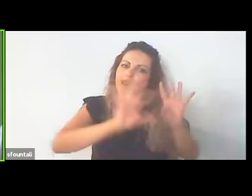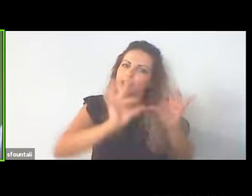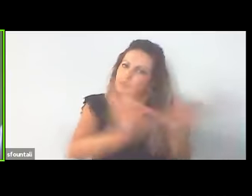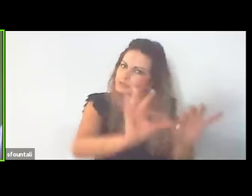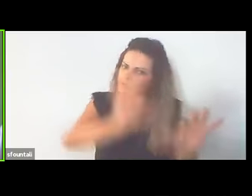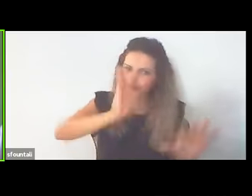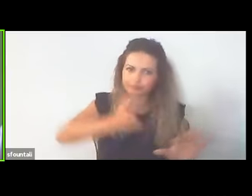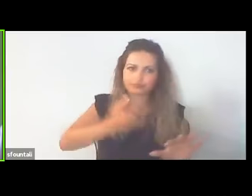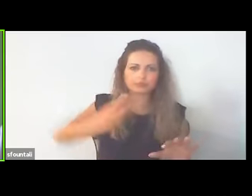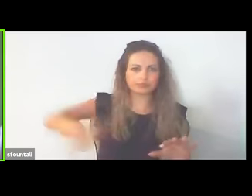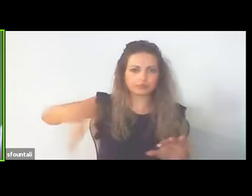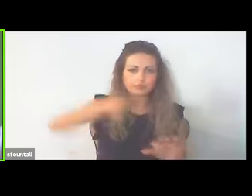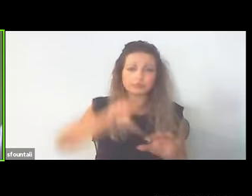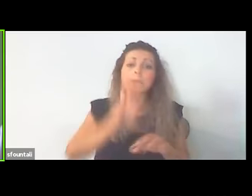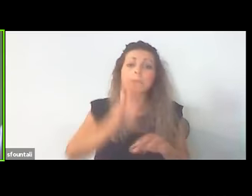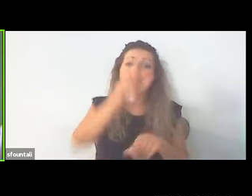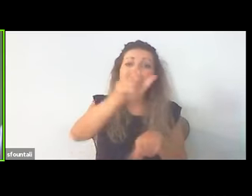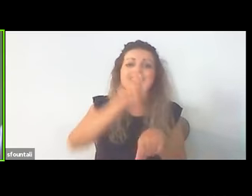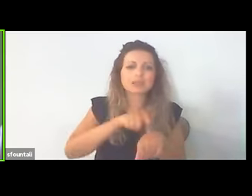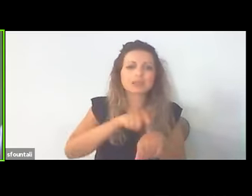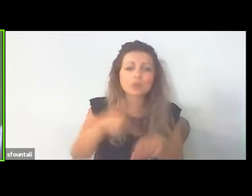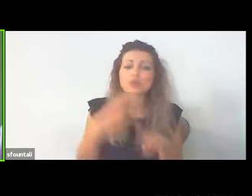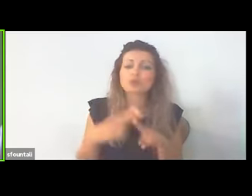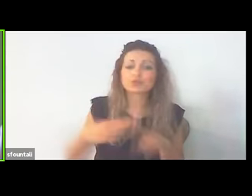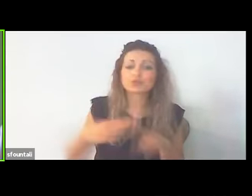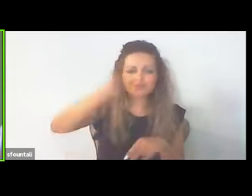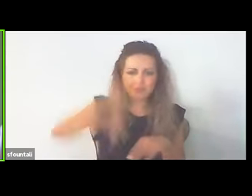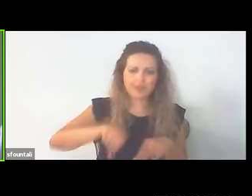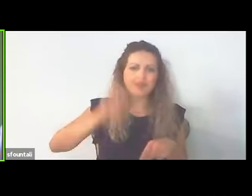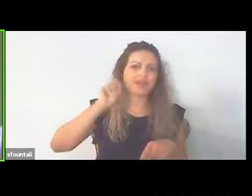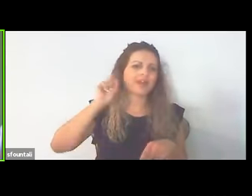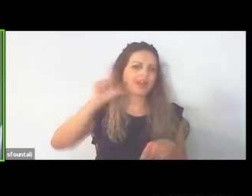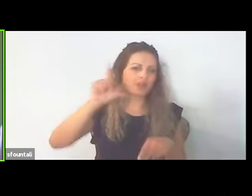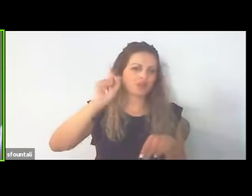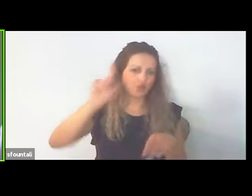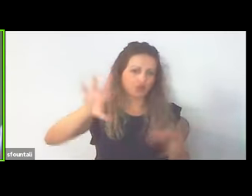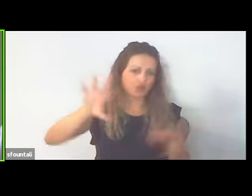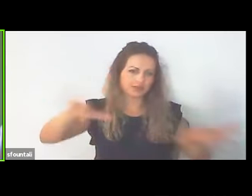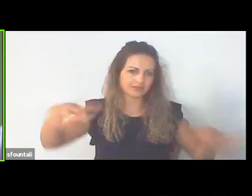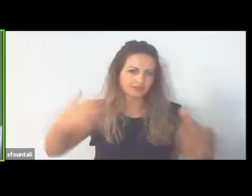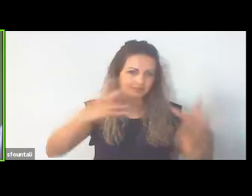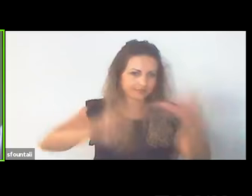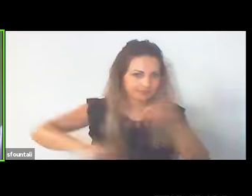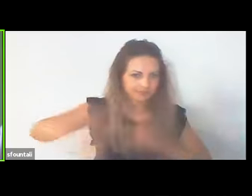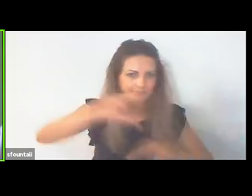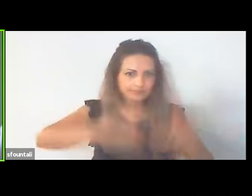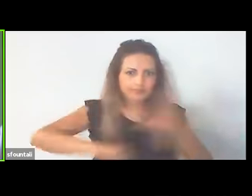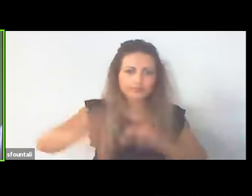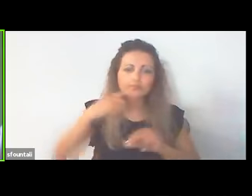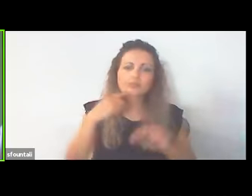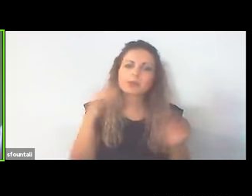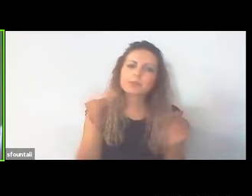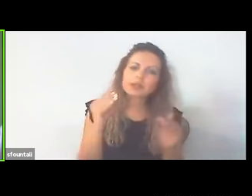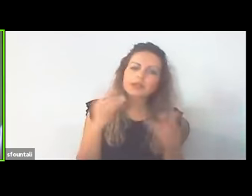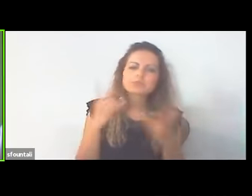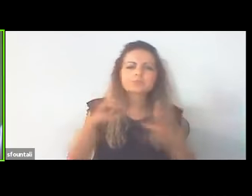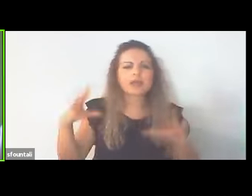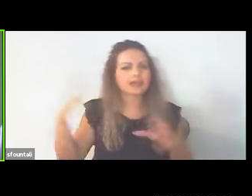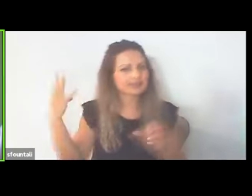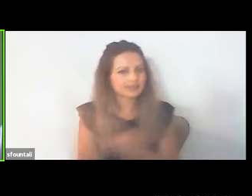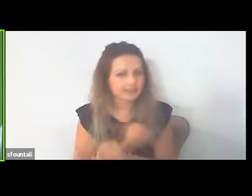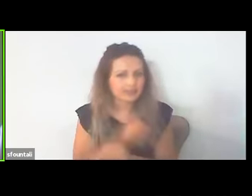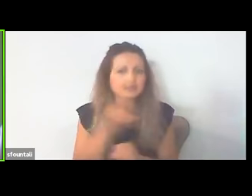αυτό που γίνεται σήμερα, το να καταφέρνουμε να μιλάμε για αυτές τις μικρές και μεγάλες νίκες, όχι μόνο γιατί αυτό